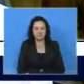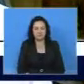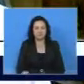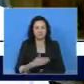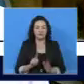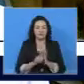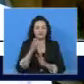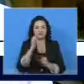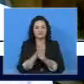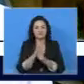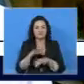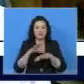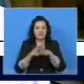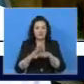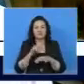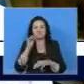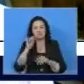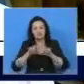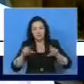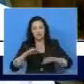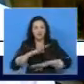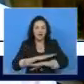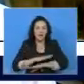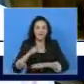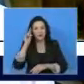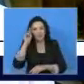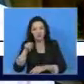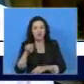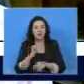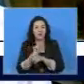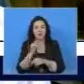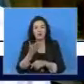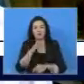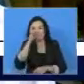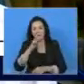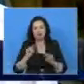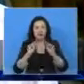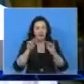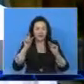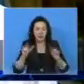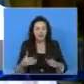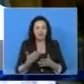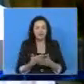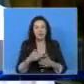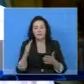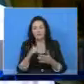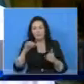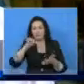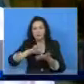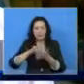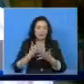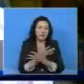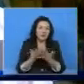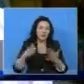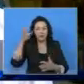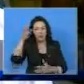начал работать С обработкой кожи еще со школьной скамей всему что я сейчас умею научился У нашего опытного педагога и неоднократно принимал участие